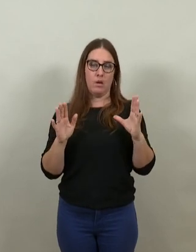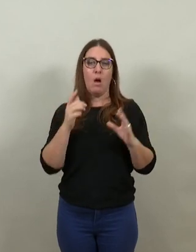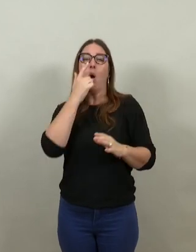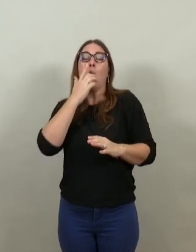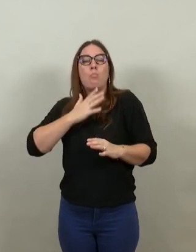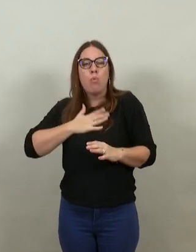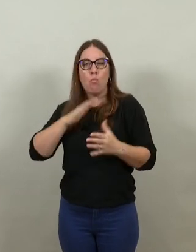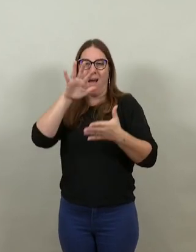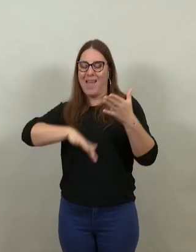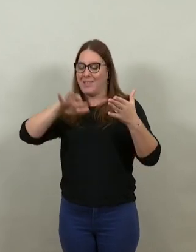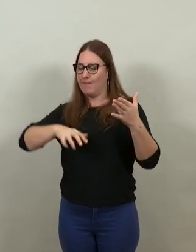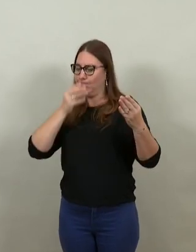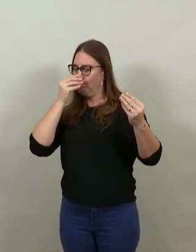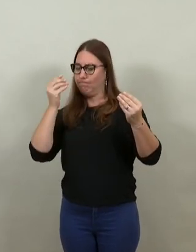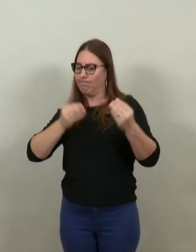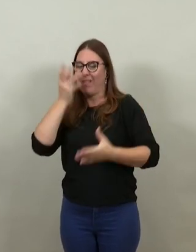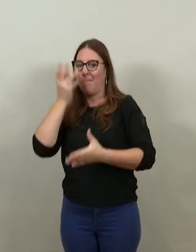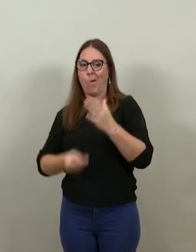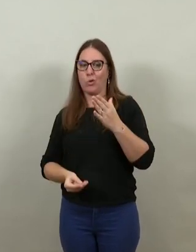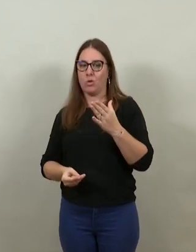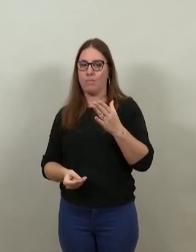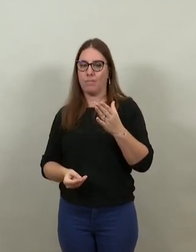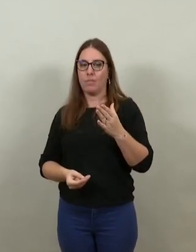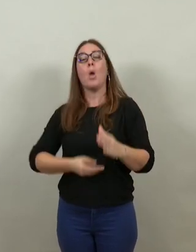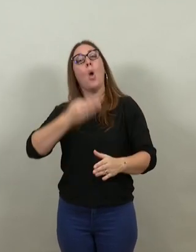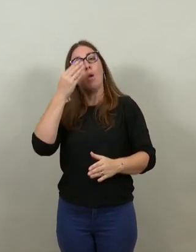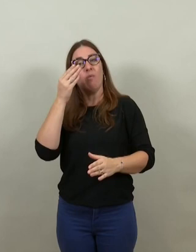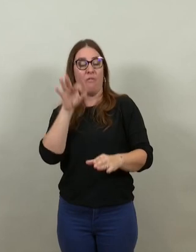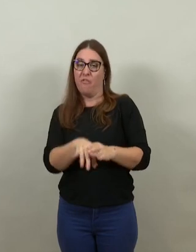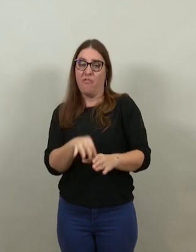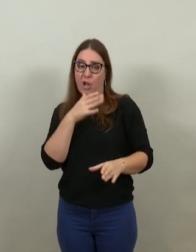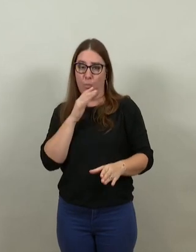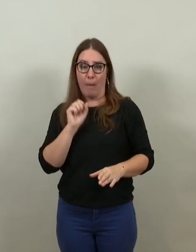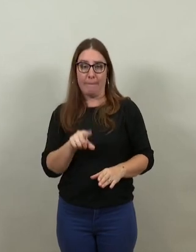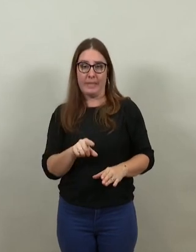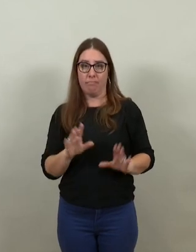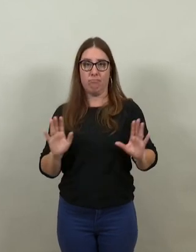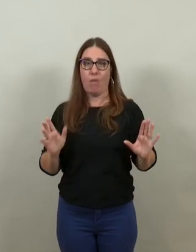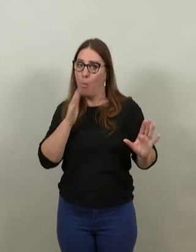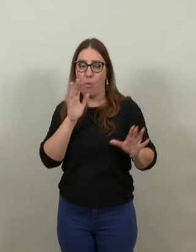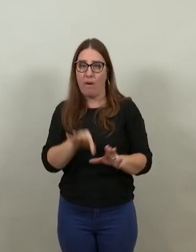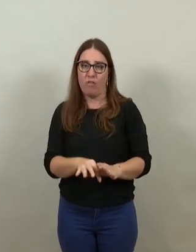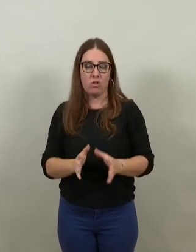en fait dans dans le texte et qui nous permettra pas finalement de de voter la proposition telle qu'elle a été